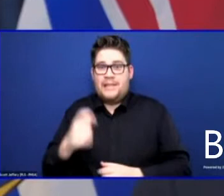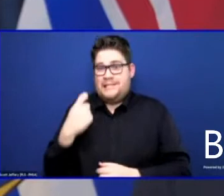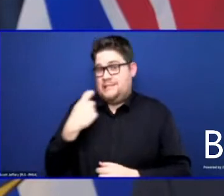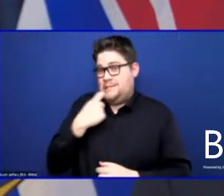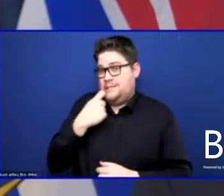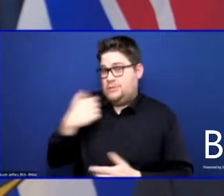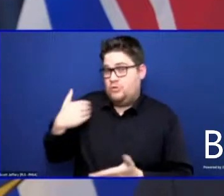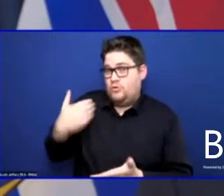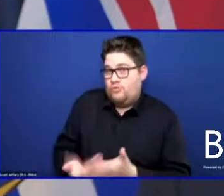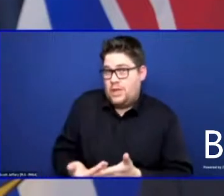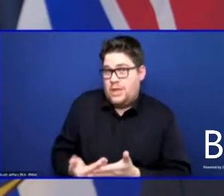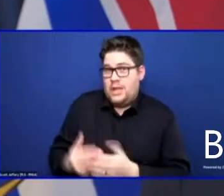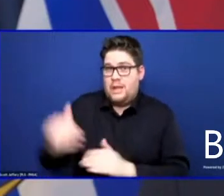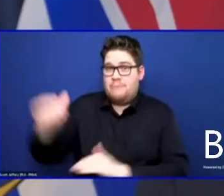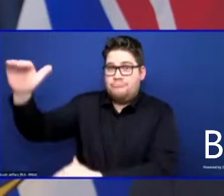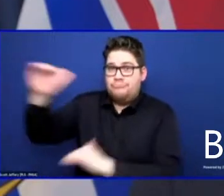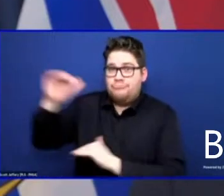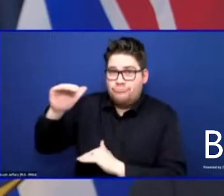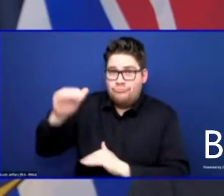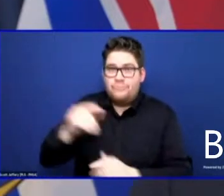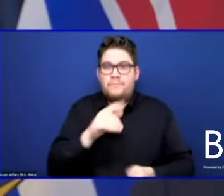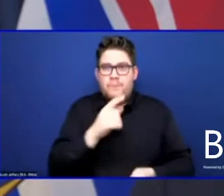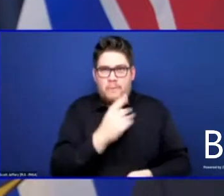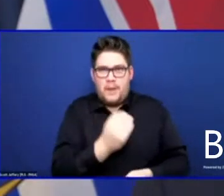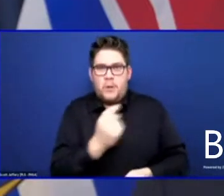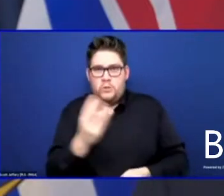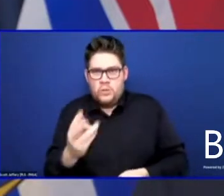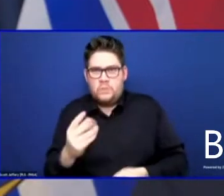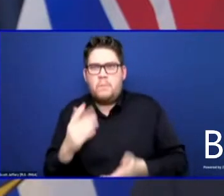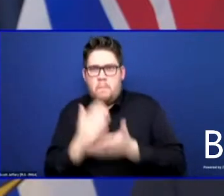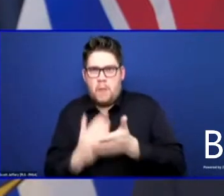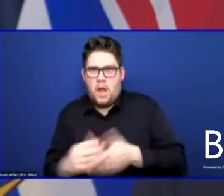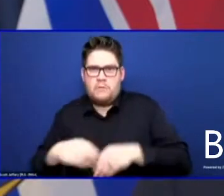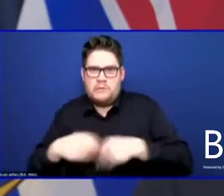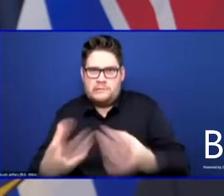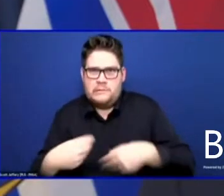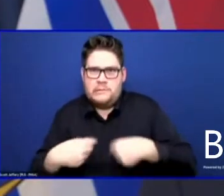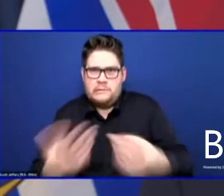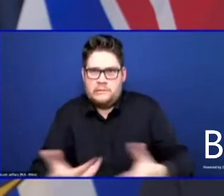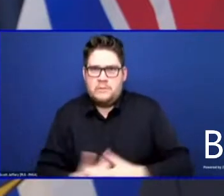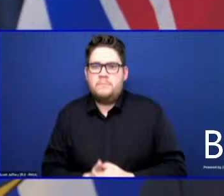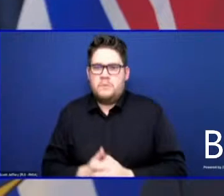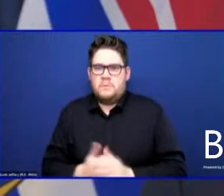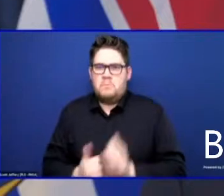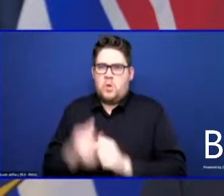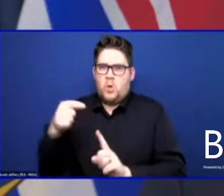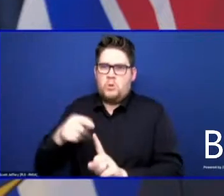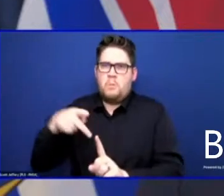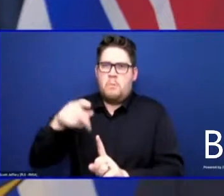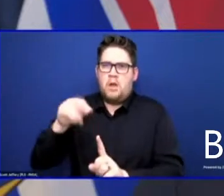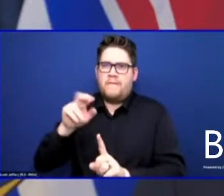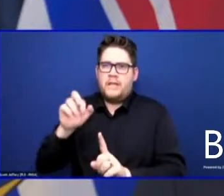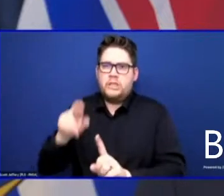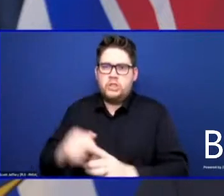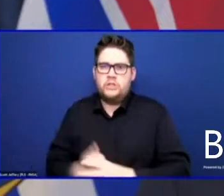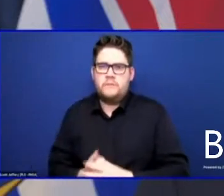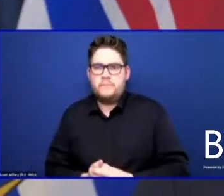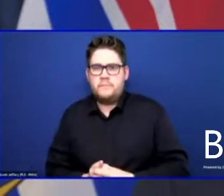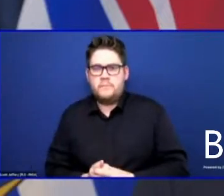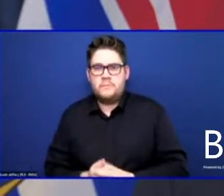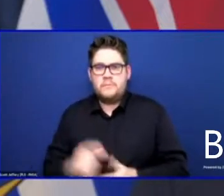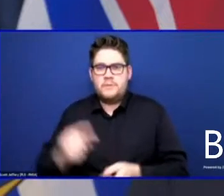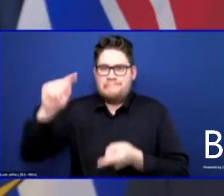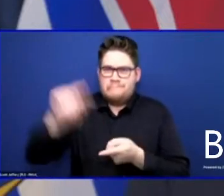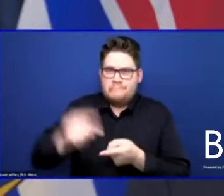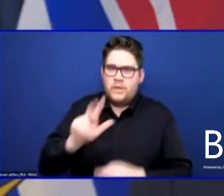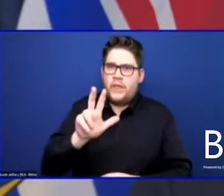这个也是卫生厅长汇报了我们这个货礼拜1、礼拜2、礼拜2、礼拜3到了多少的这个辉